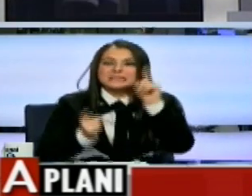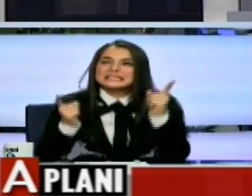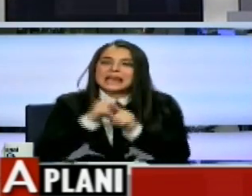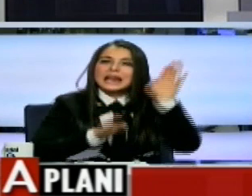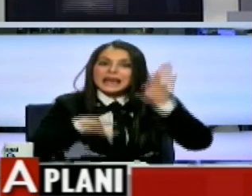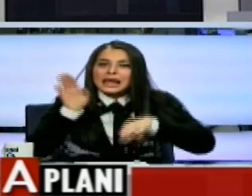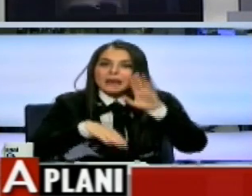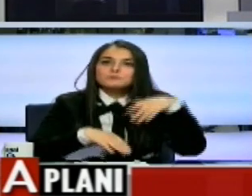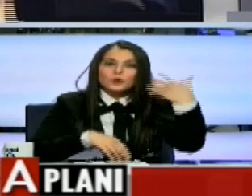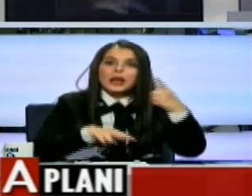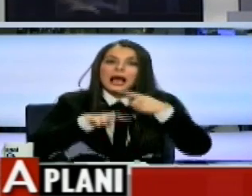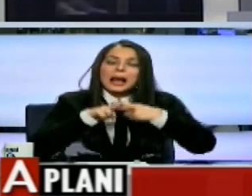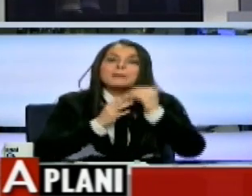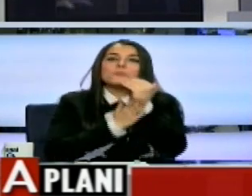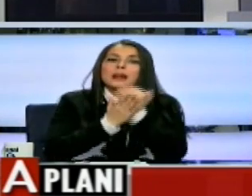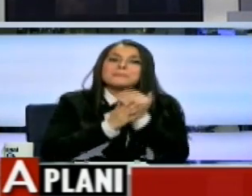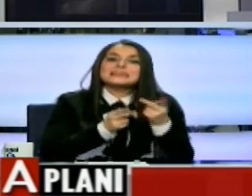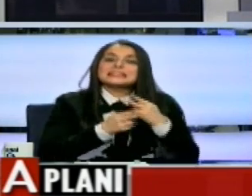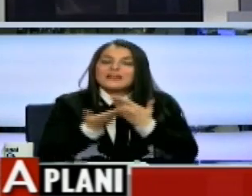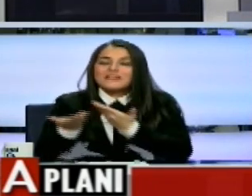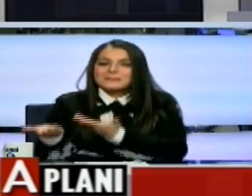reklam arasından sonra Aplan programımız devam edecek.